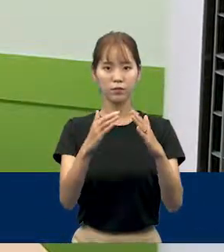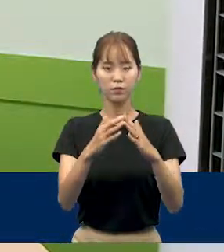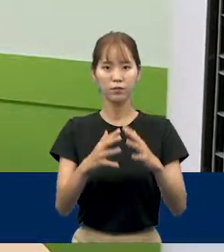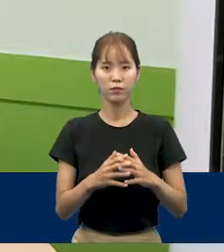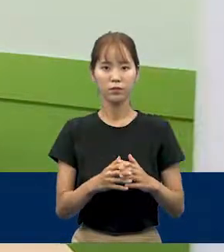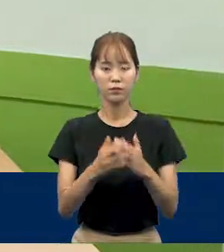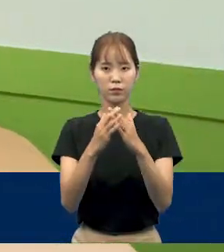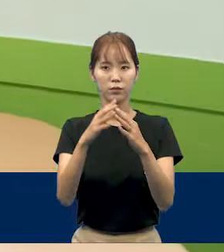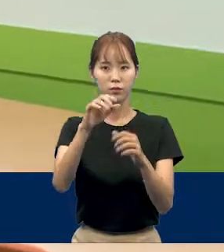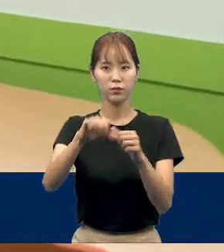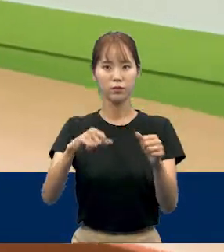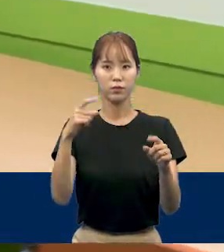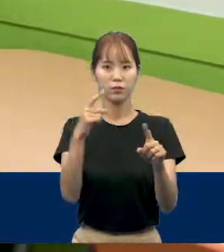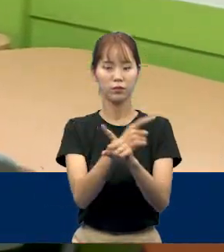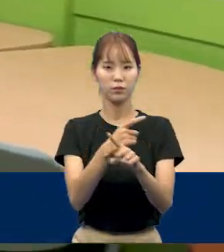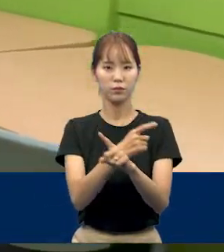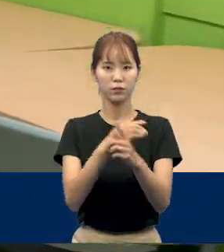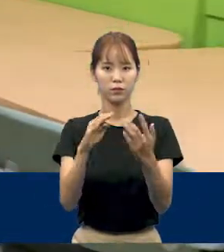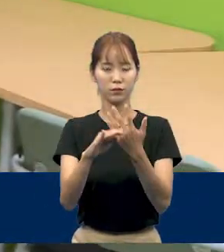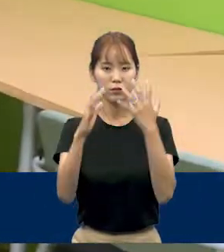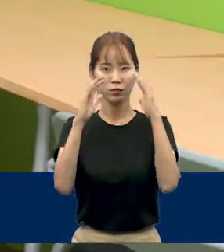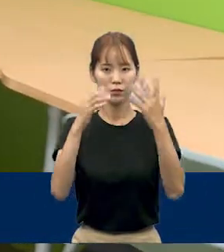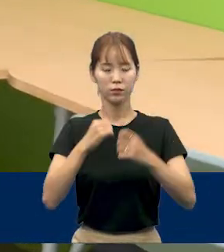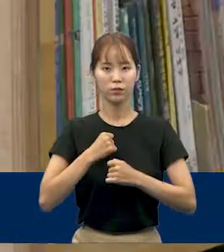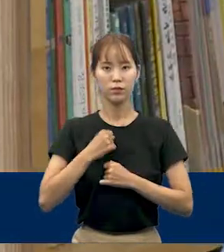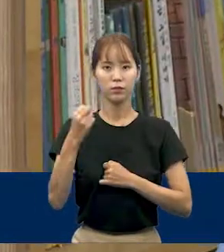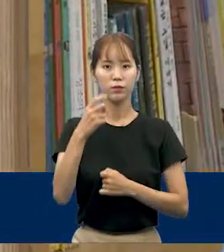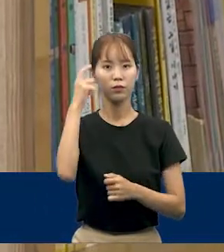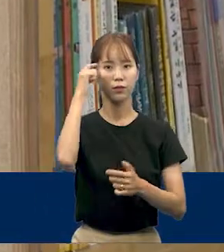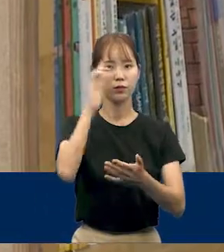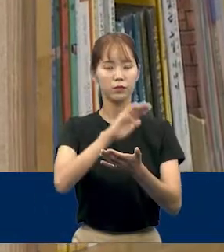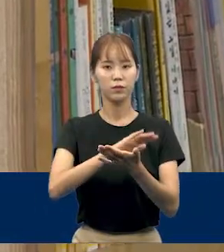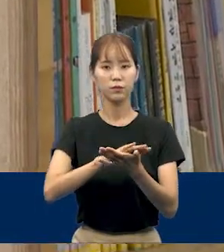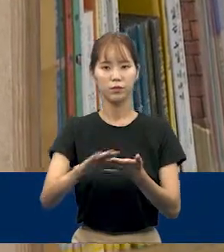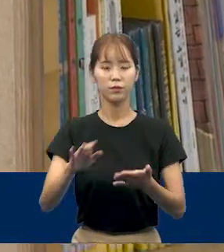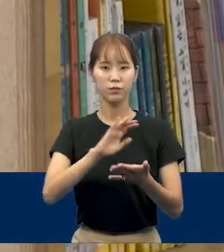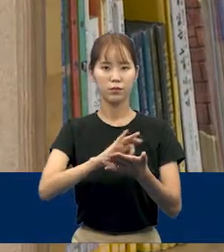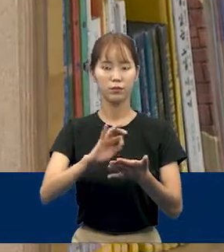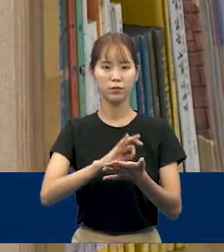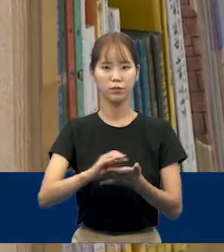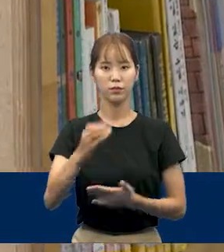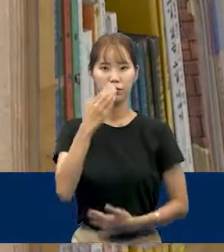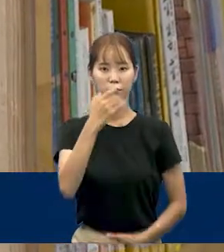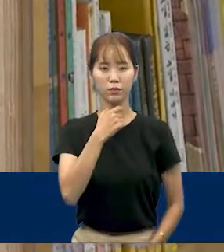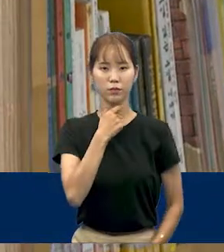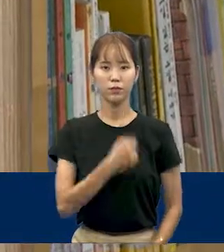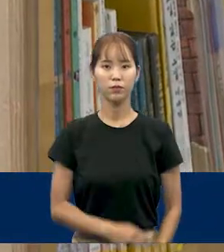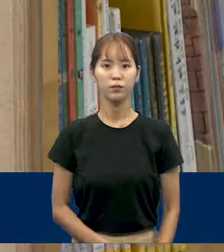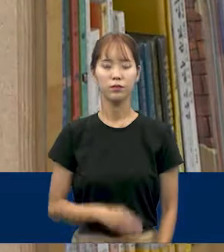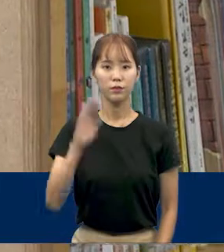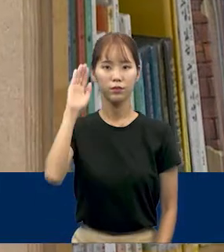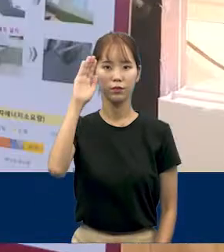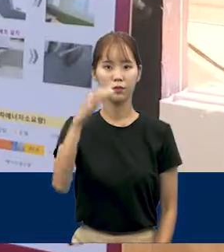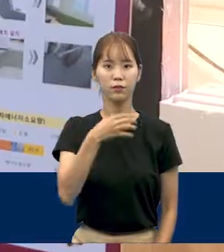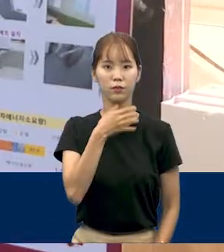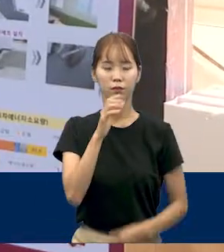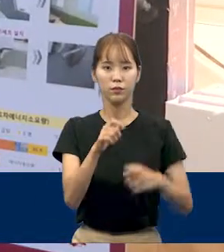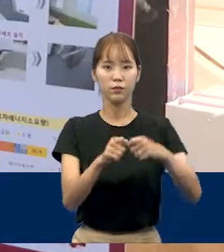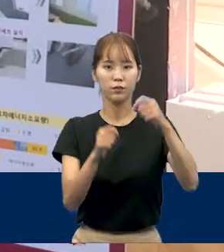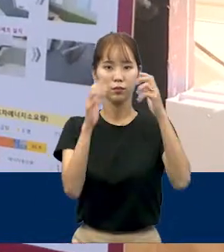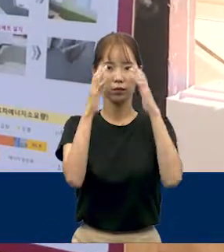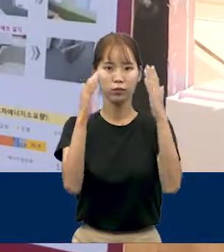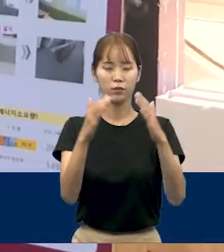후 어린이집의 시설 환경 개선으로 아이들이 보다 안전하고 쾌적하게 시설을 이용할 수 있길 바라며